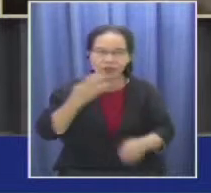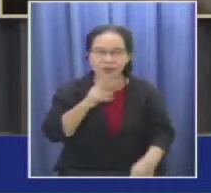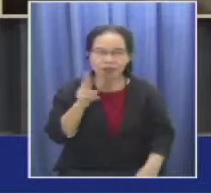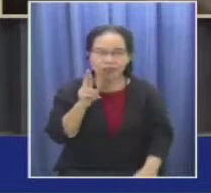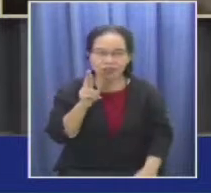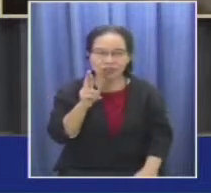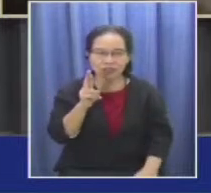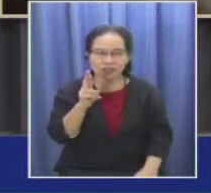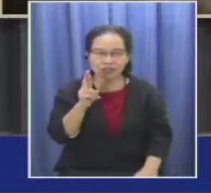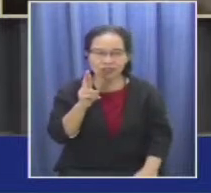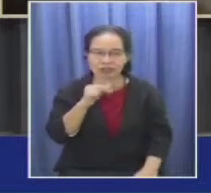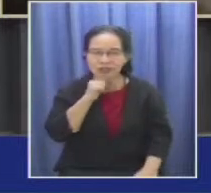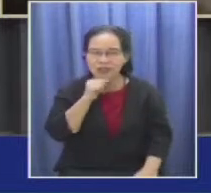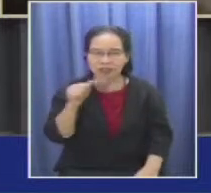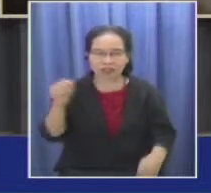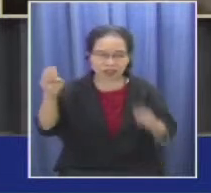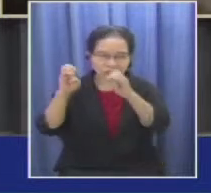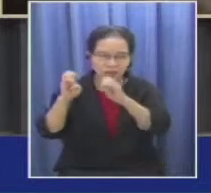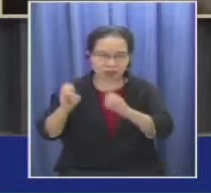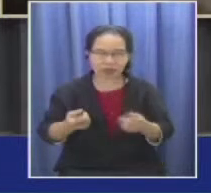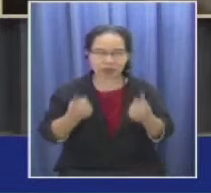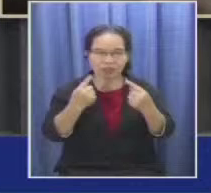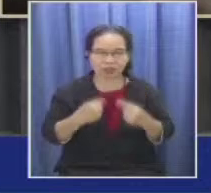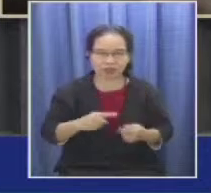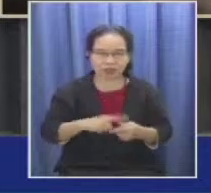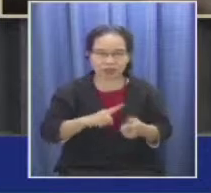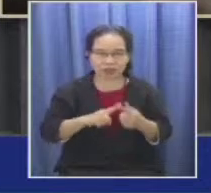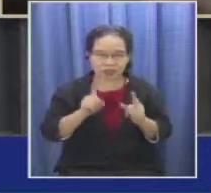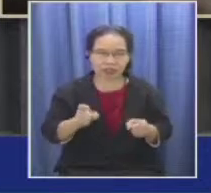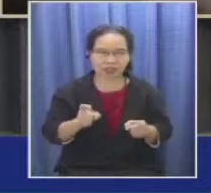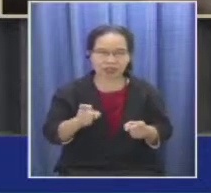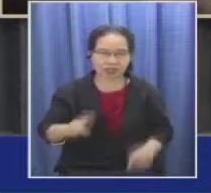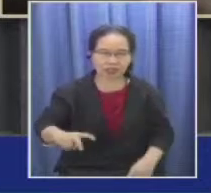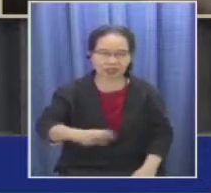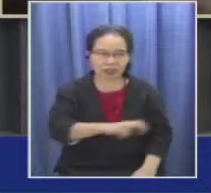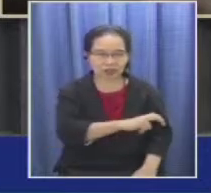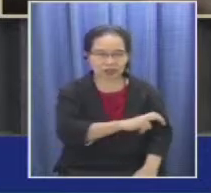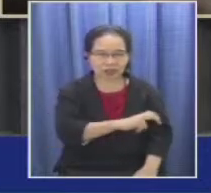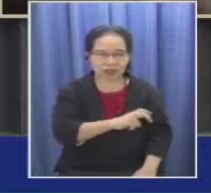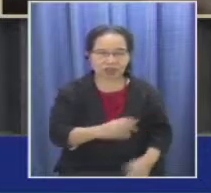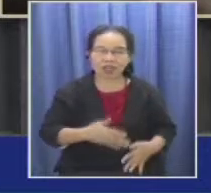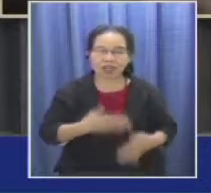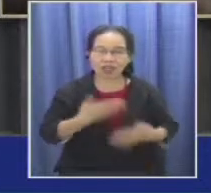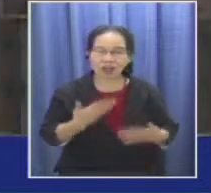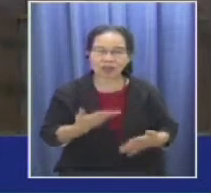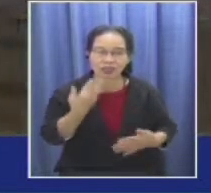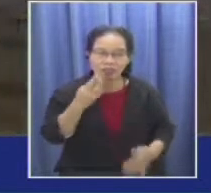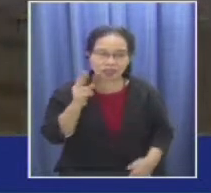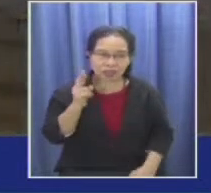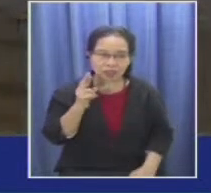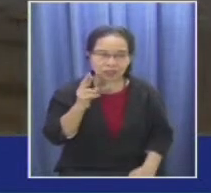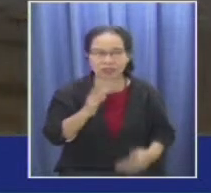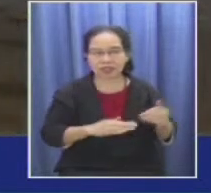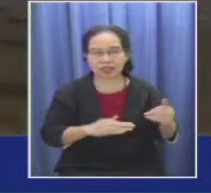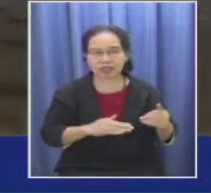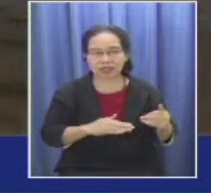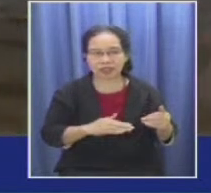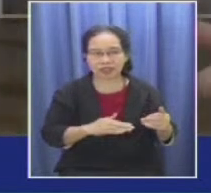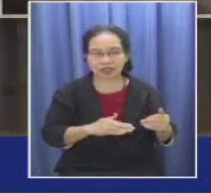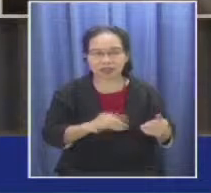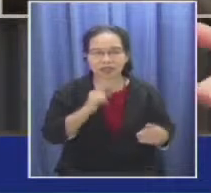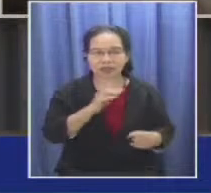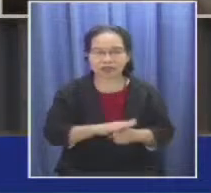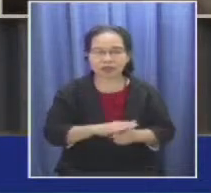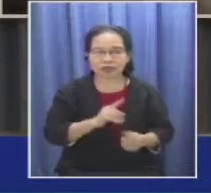kasa no kra ne kira no kasi na nimu pempem. So onu ya mentime mma. Sade be ya won fa na ni nto wo